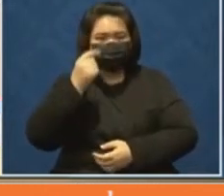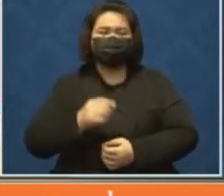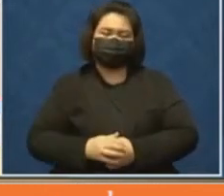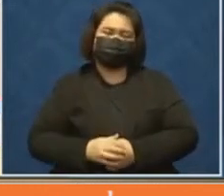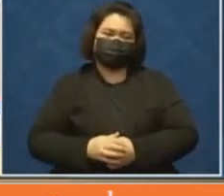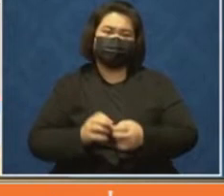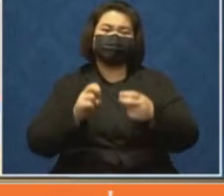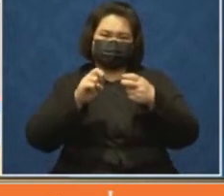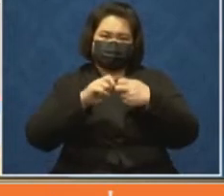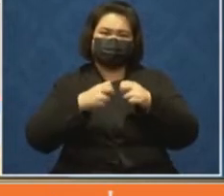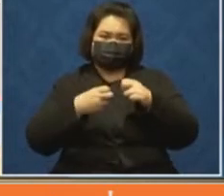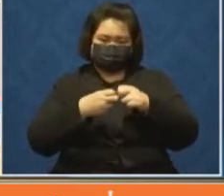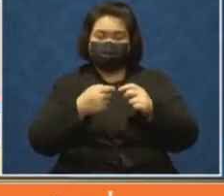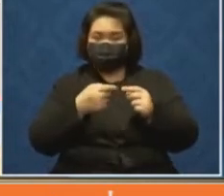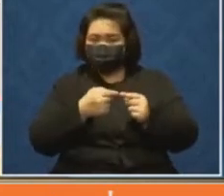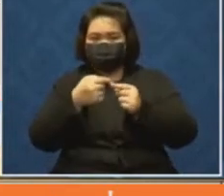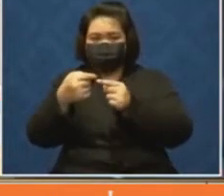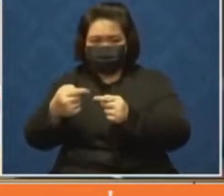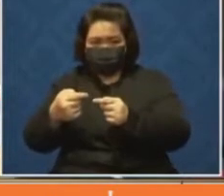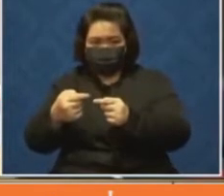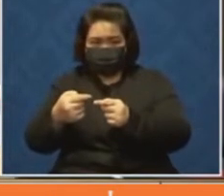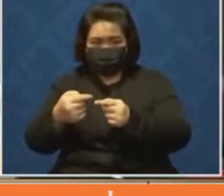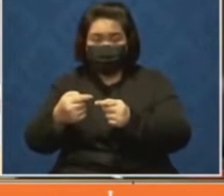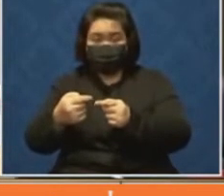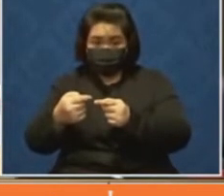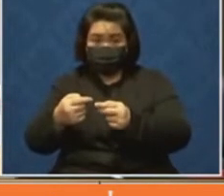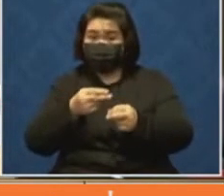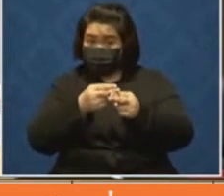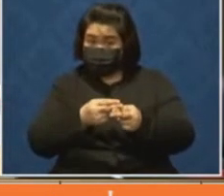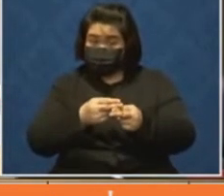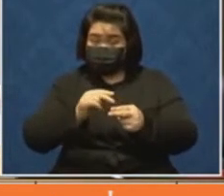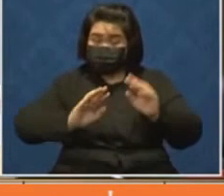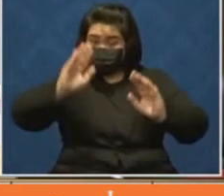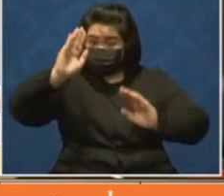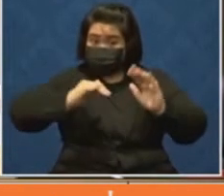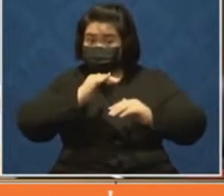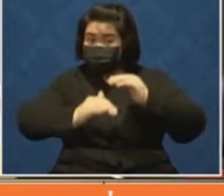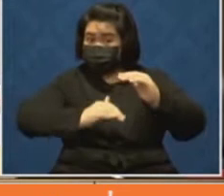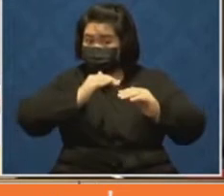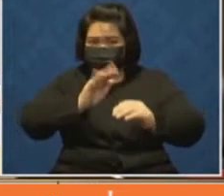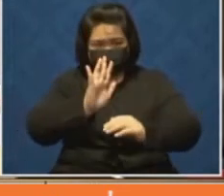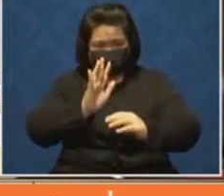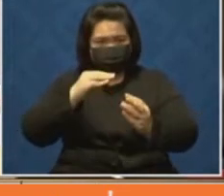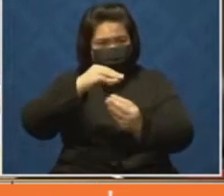สร้างความเดอดร้อนให้กับพี่น้ปชาชนให้รู้สึกหวาดกลัวต่ารถกคกคามแล้ว